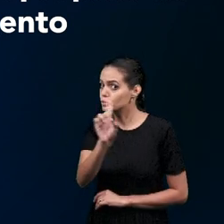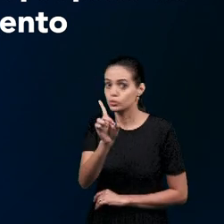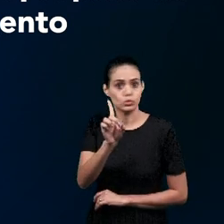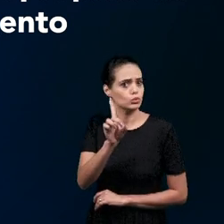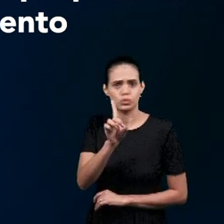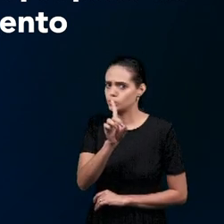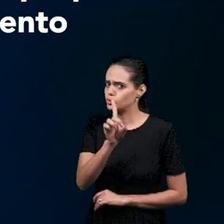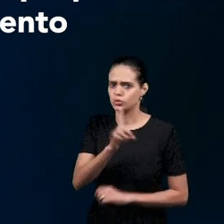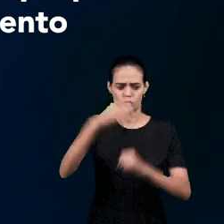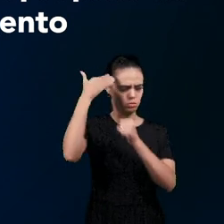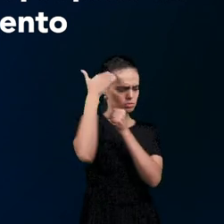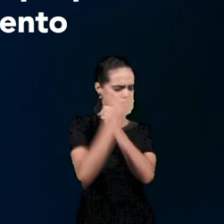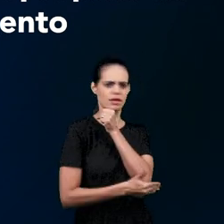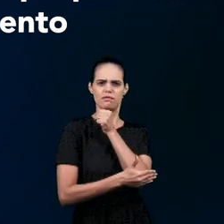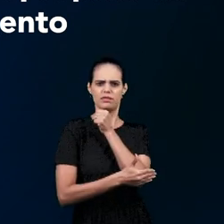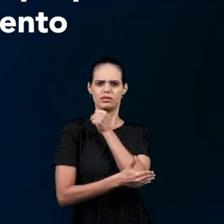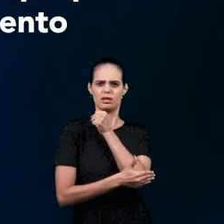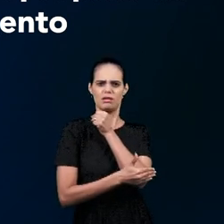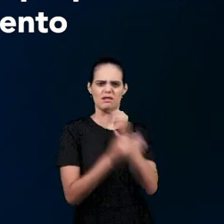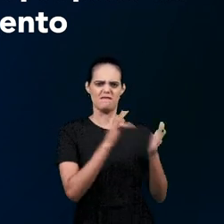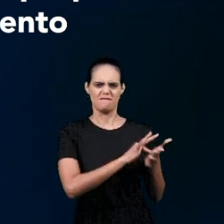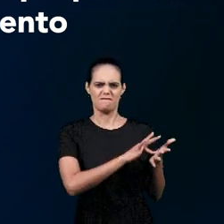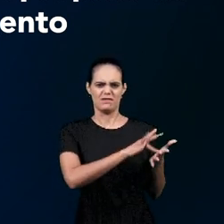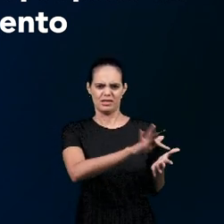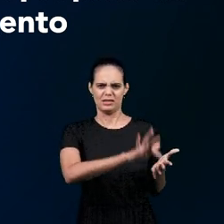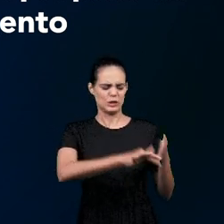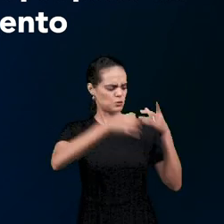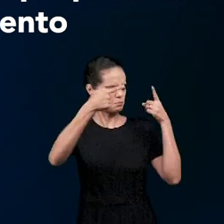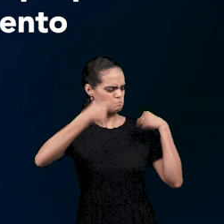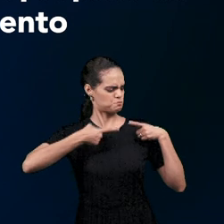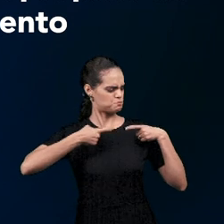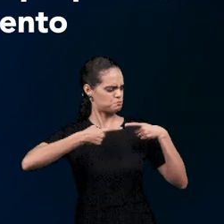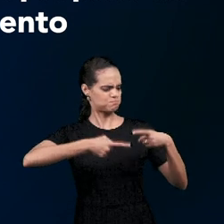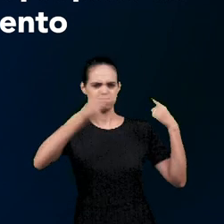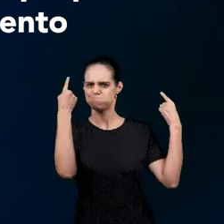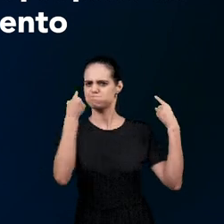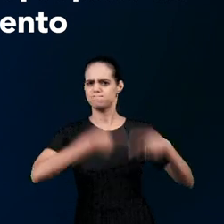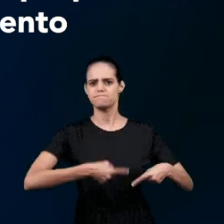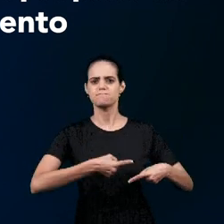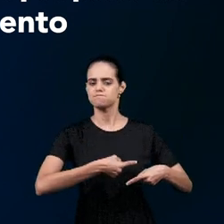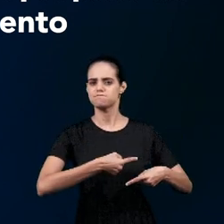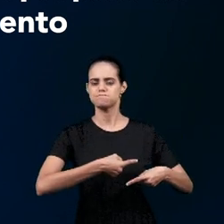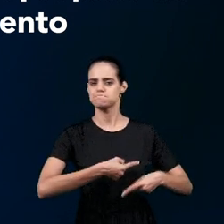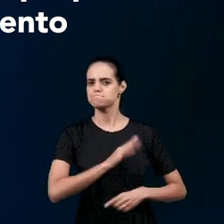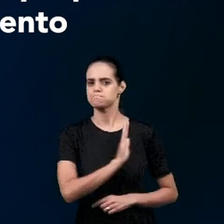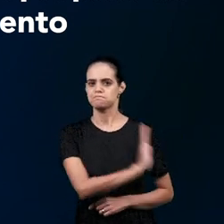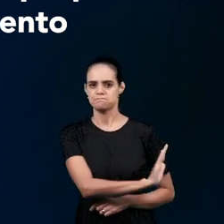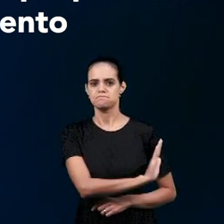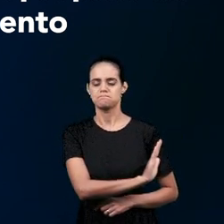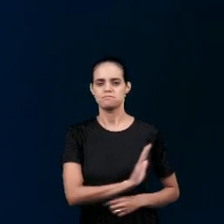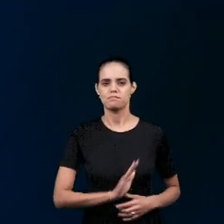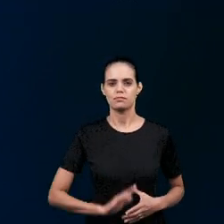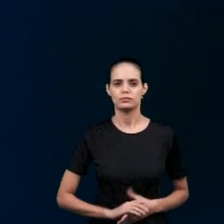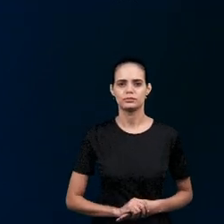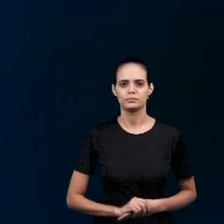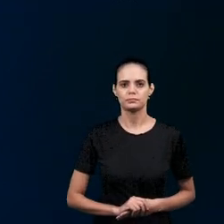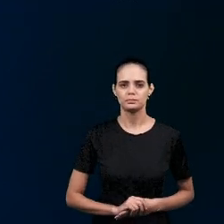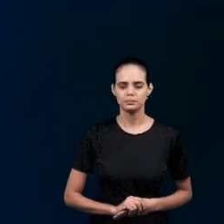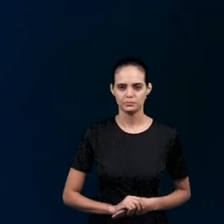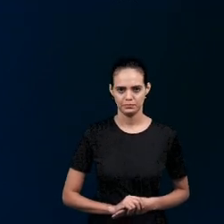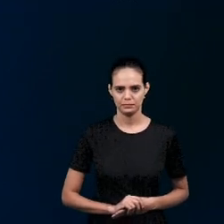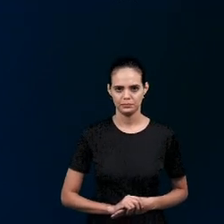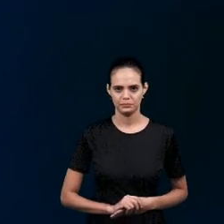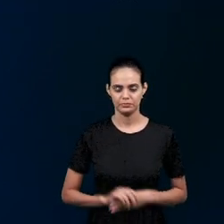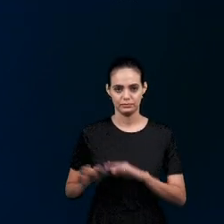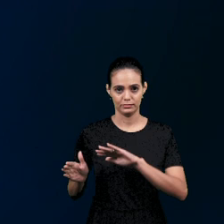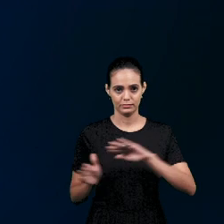okachele wa filisteu okulikapela epia likwete. La réponse pour cette question